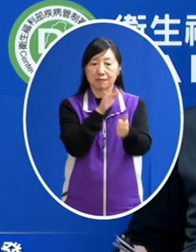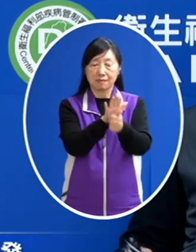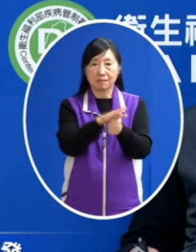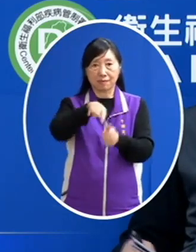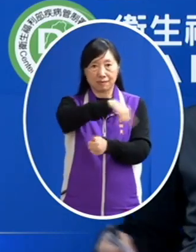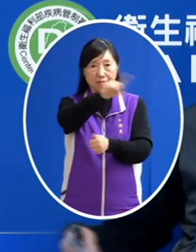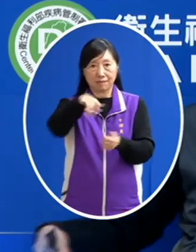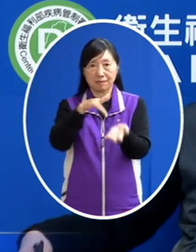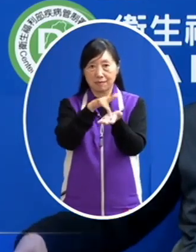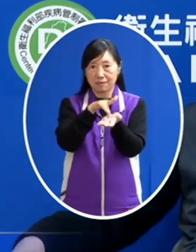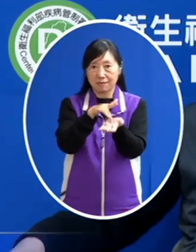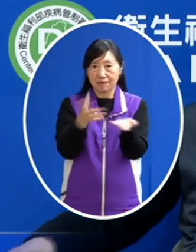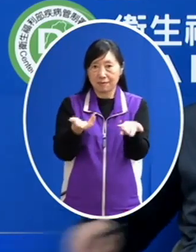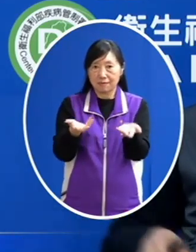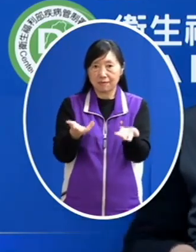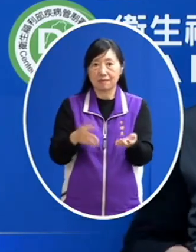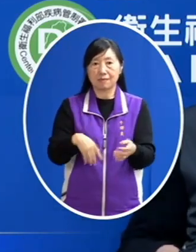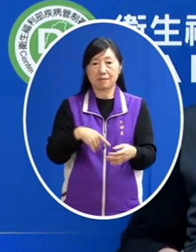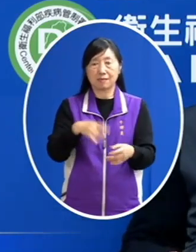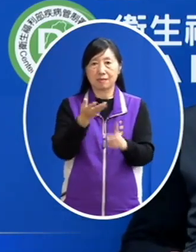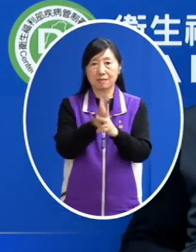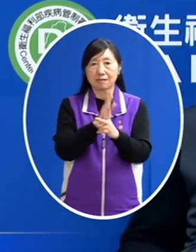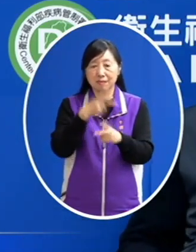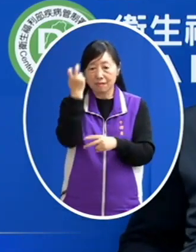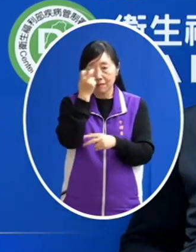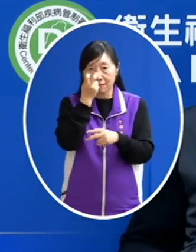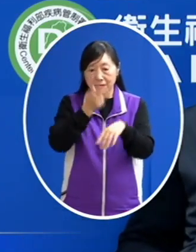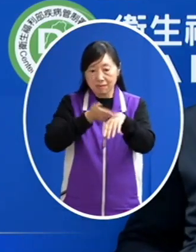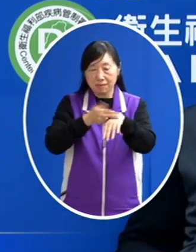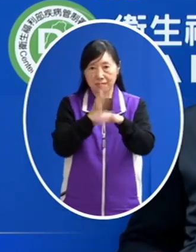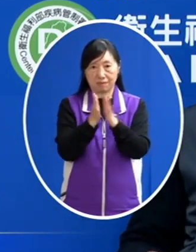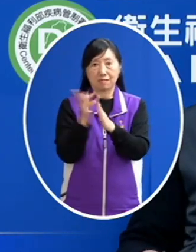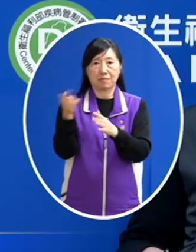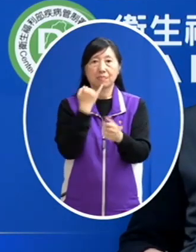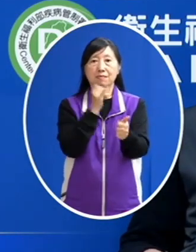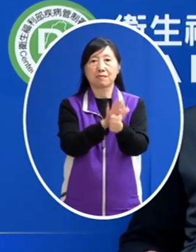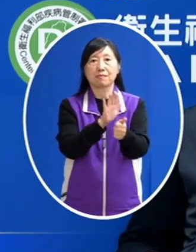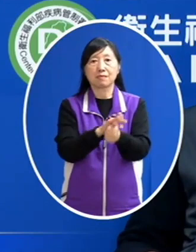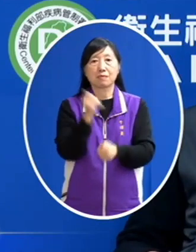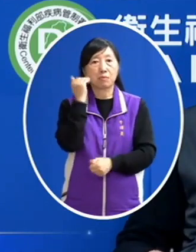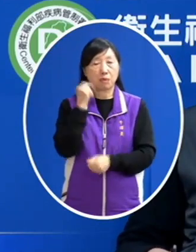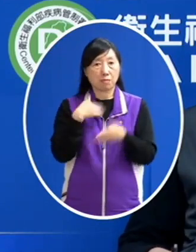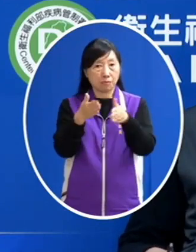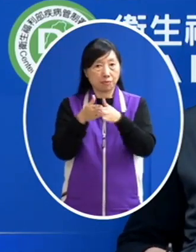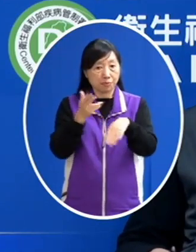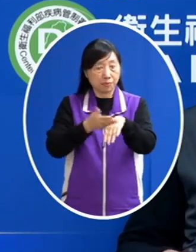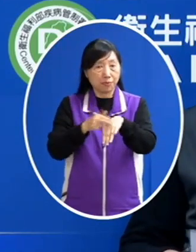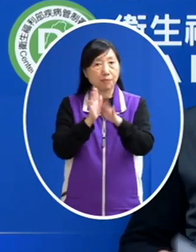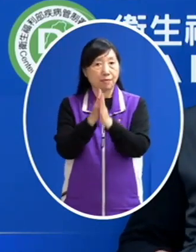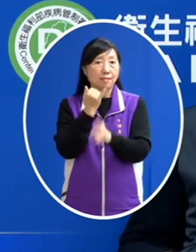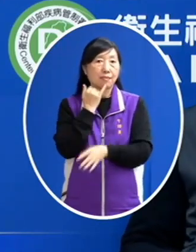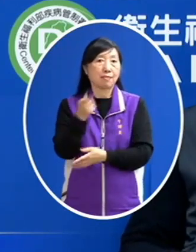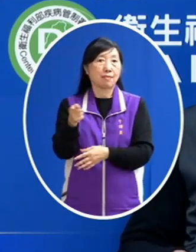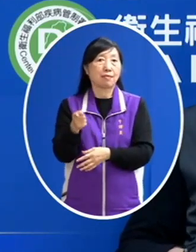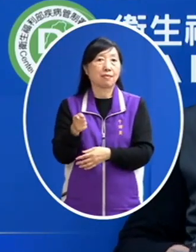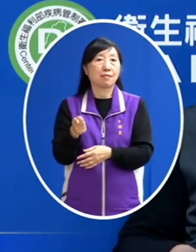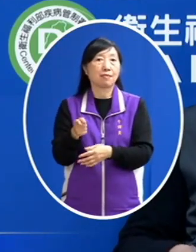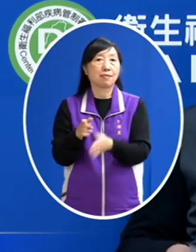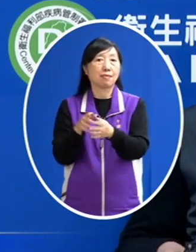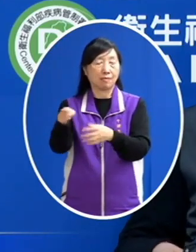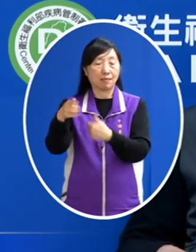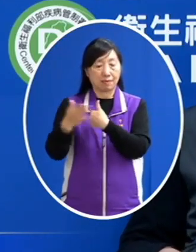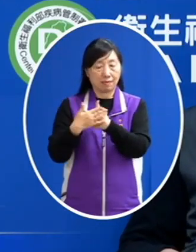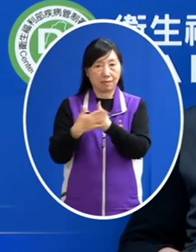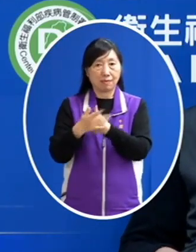药物的研发、检测的试剂等等，如果需要检体，好，那透过这样的一个平台，可以提供大家一个比